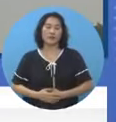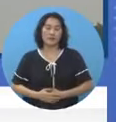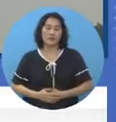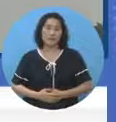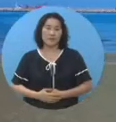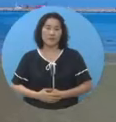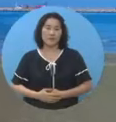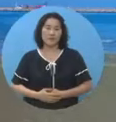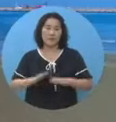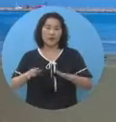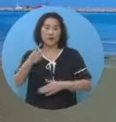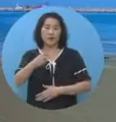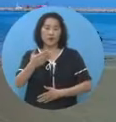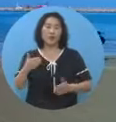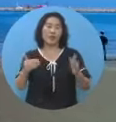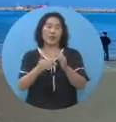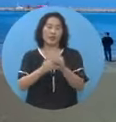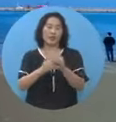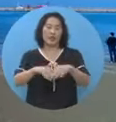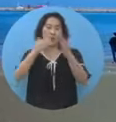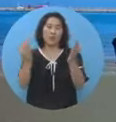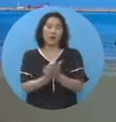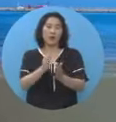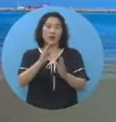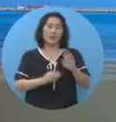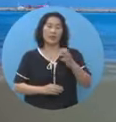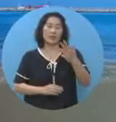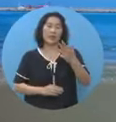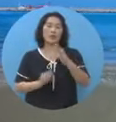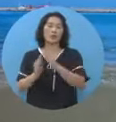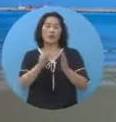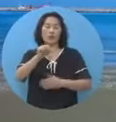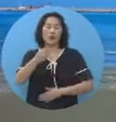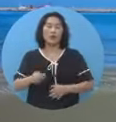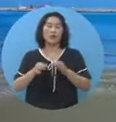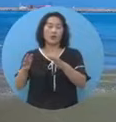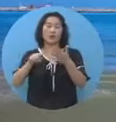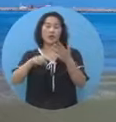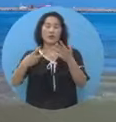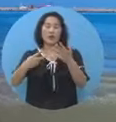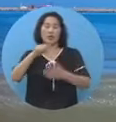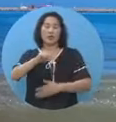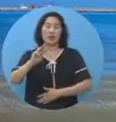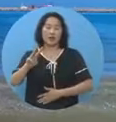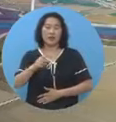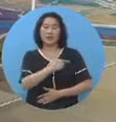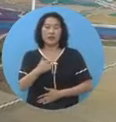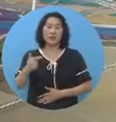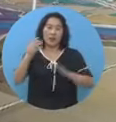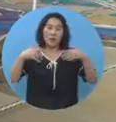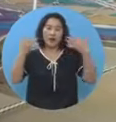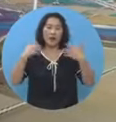조성합니다. 도는 오는 2029년까지 모두 48조 5천억 원을 들여 8.2기가와트